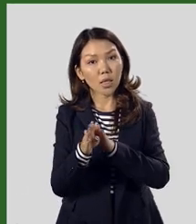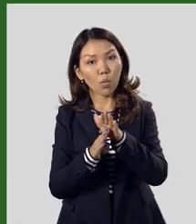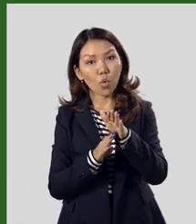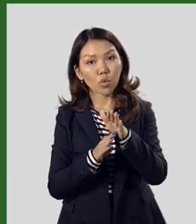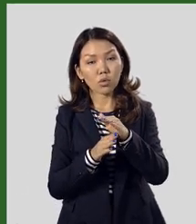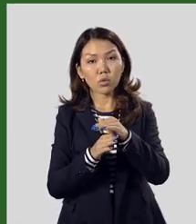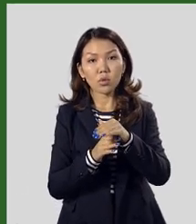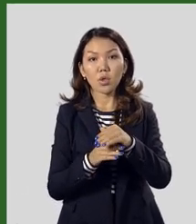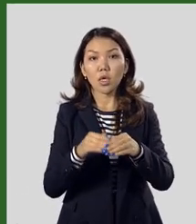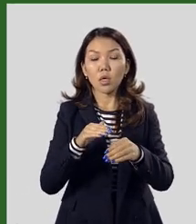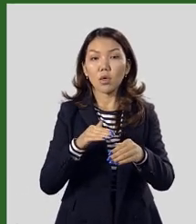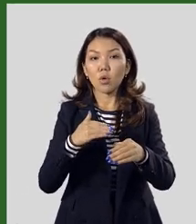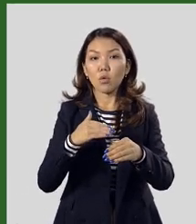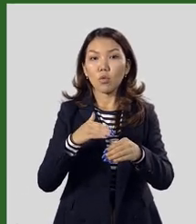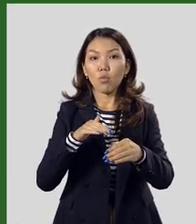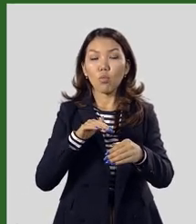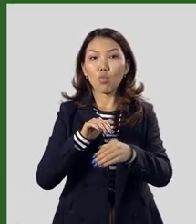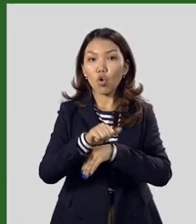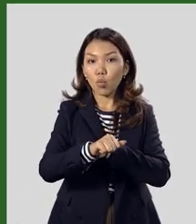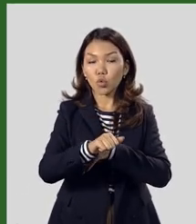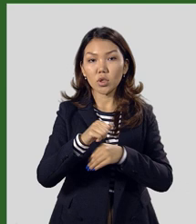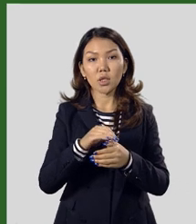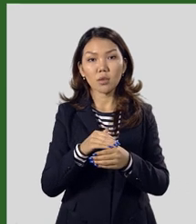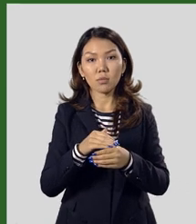пропуски в тексте на слайде.